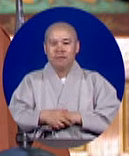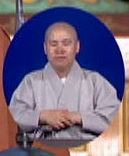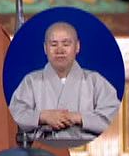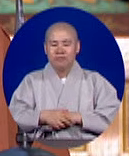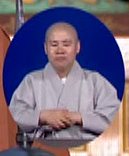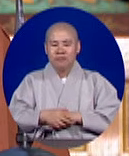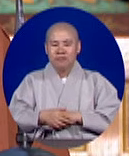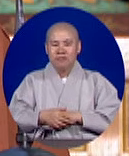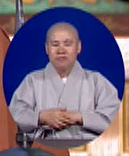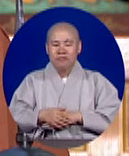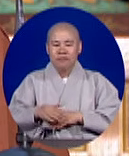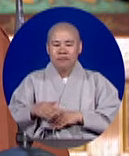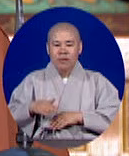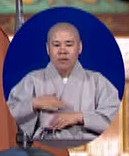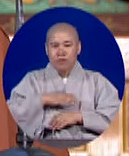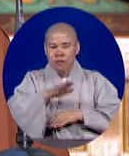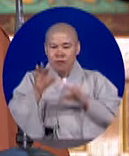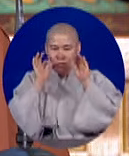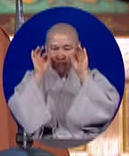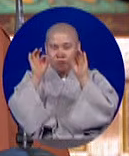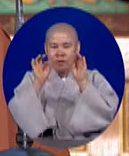또 이제 우리가 볼 때는